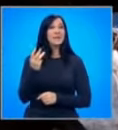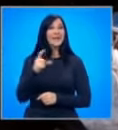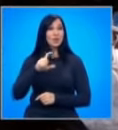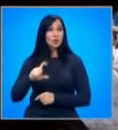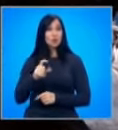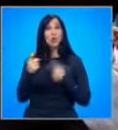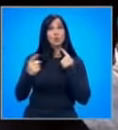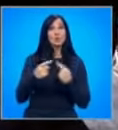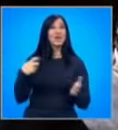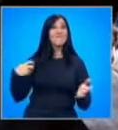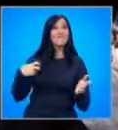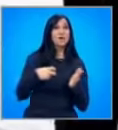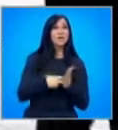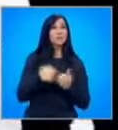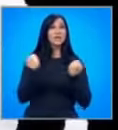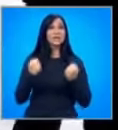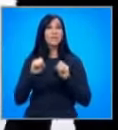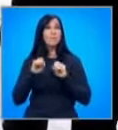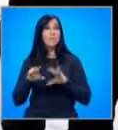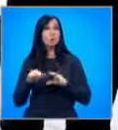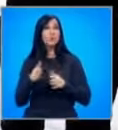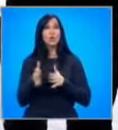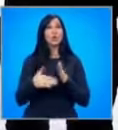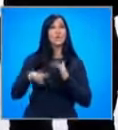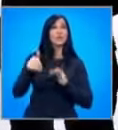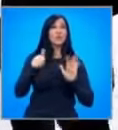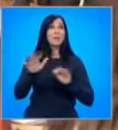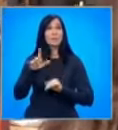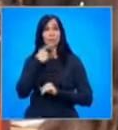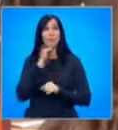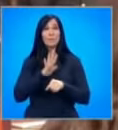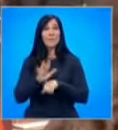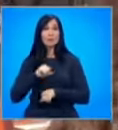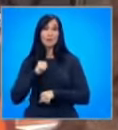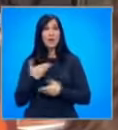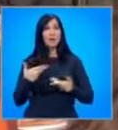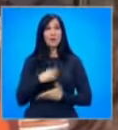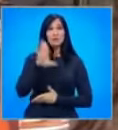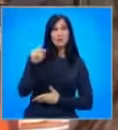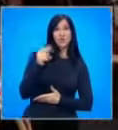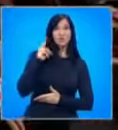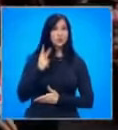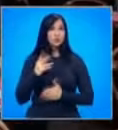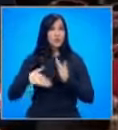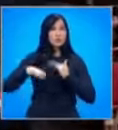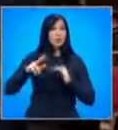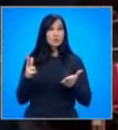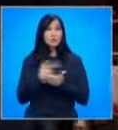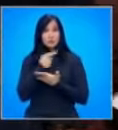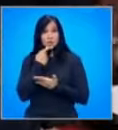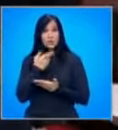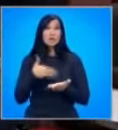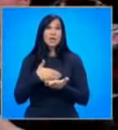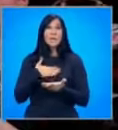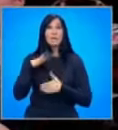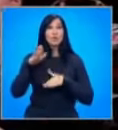валидността на здравния пропуск за хората над 65 години. От 15 януари ще е нужна на всички французи над 18 години, за да имат достъп до